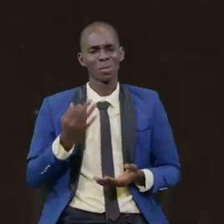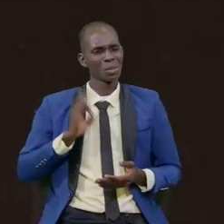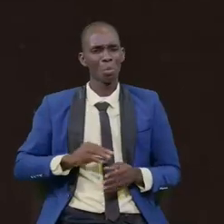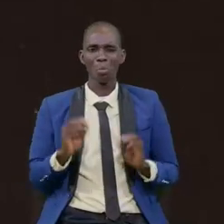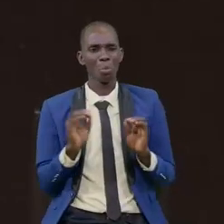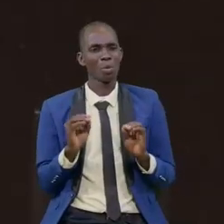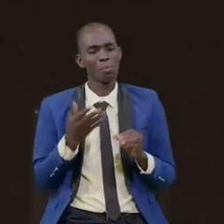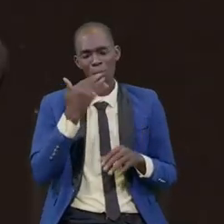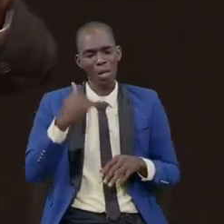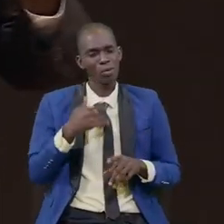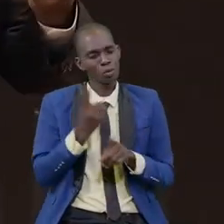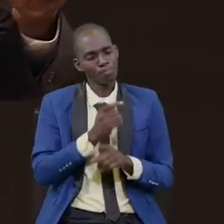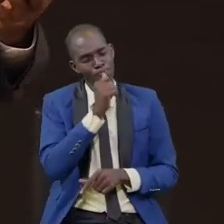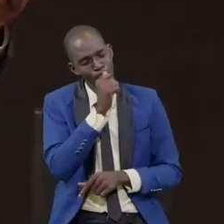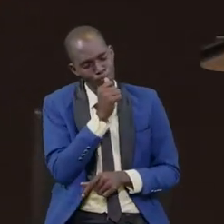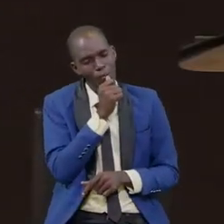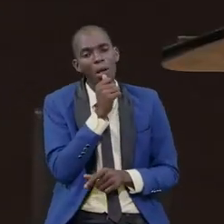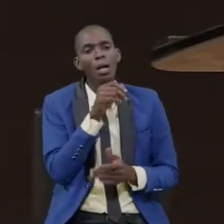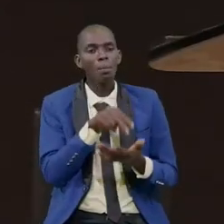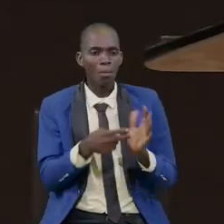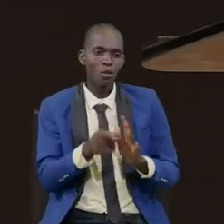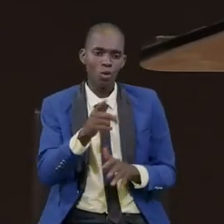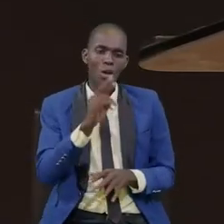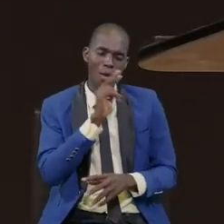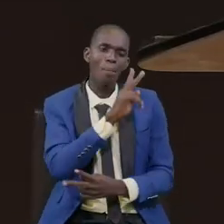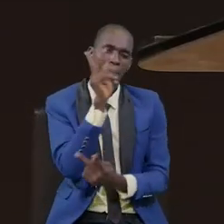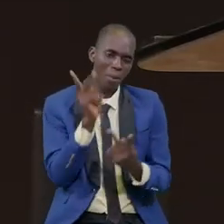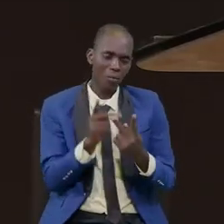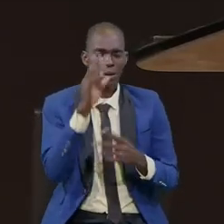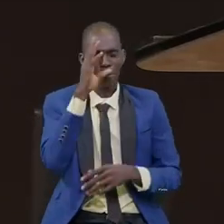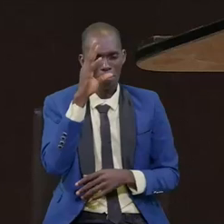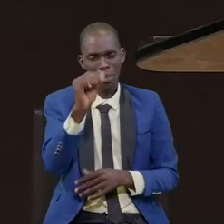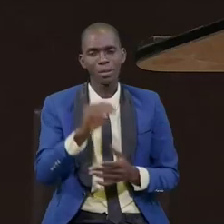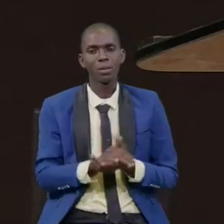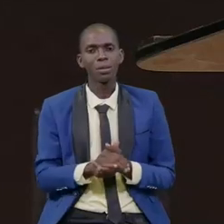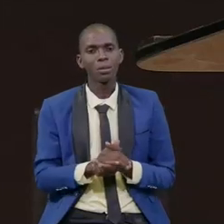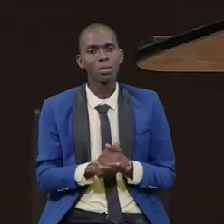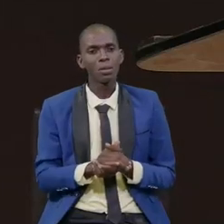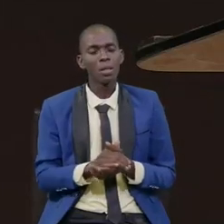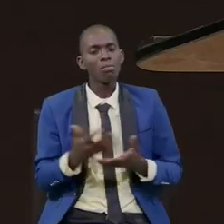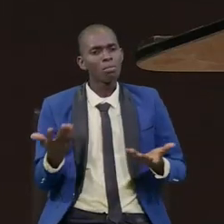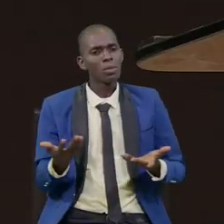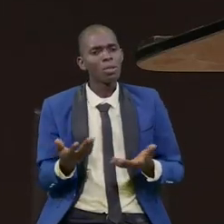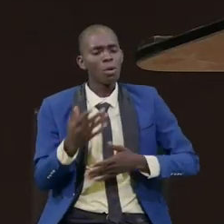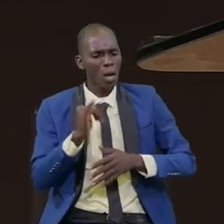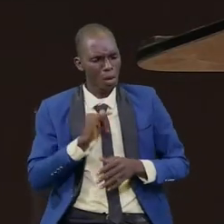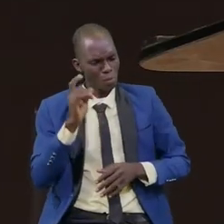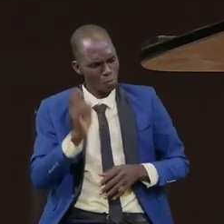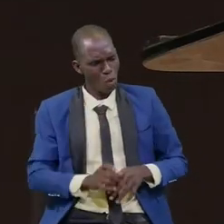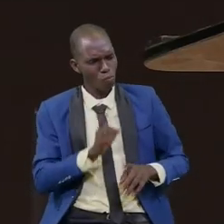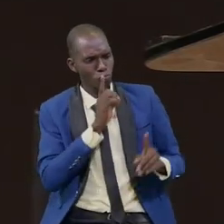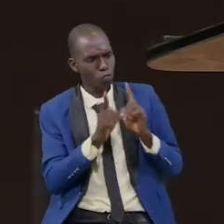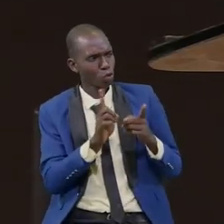mature, mûr, parfait. Alors, quel en sera le résultat? Si